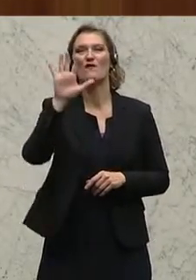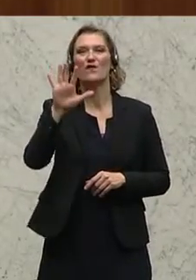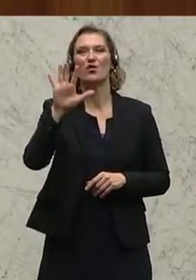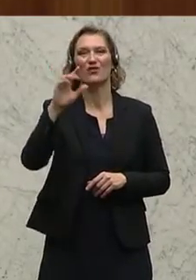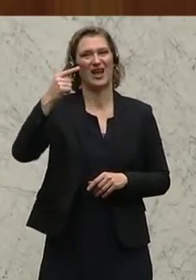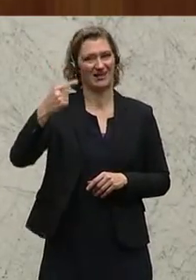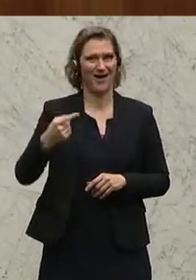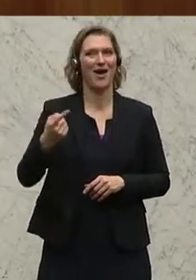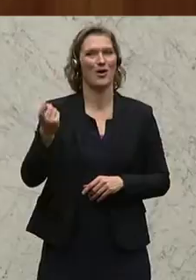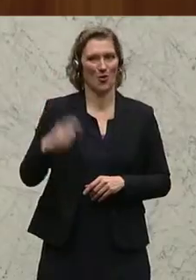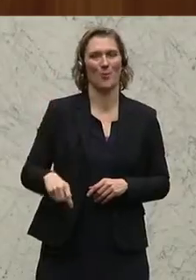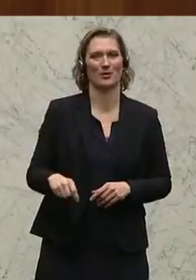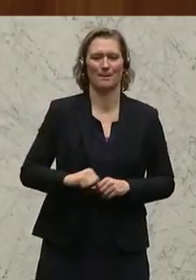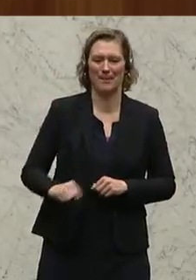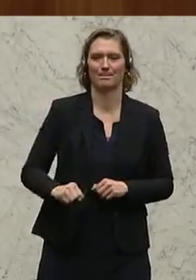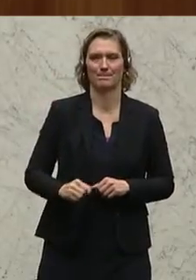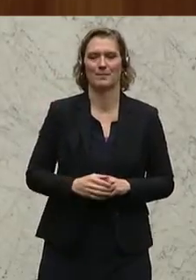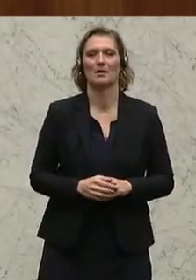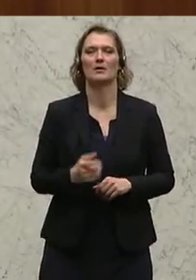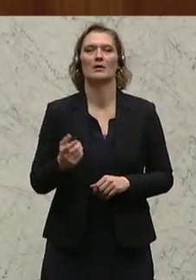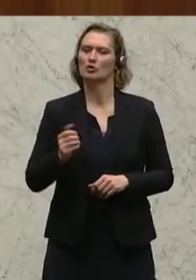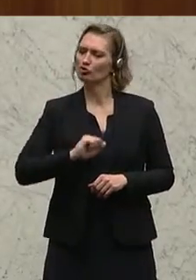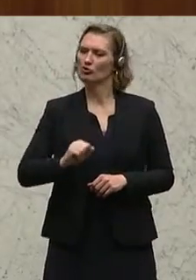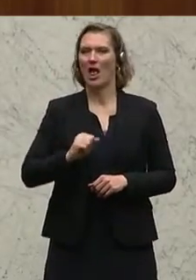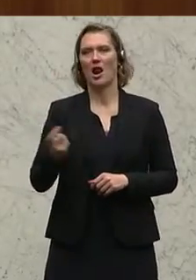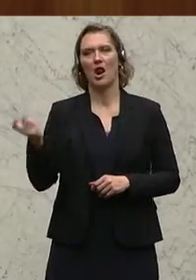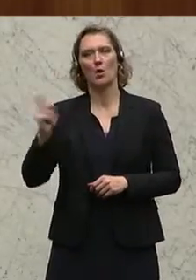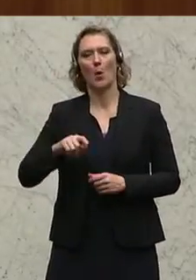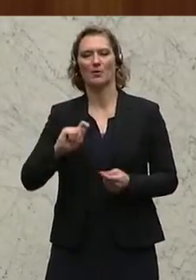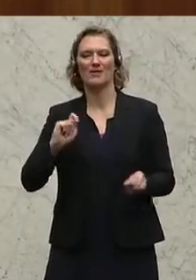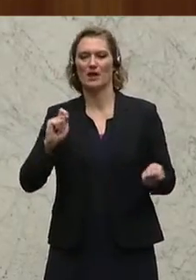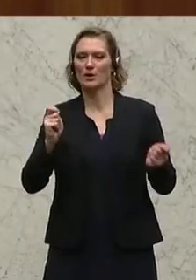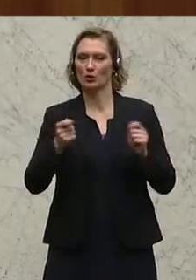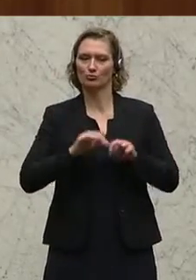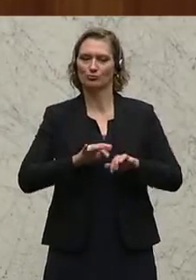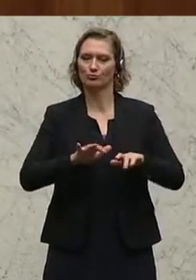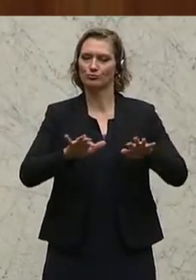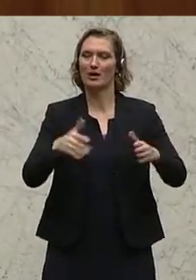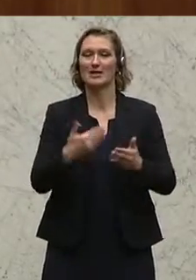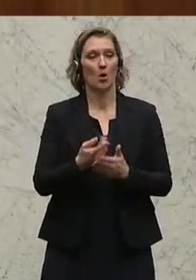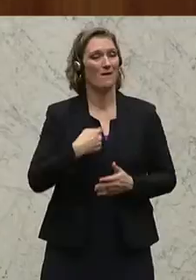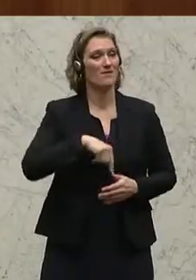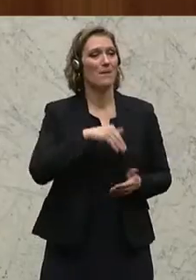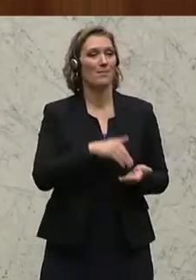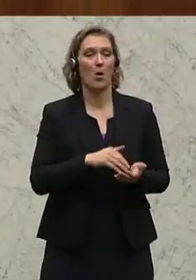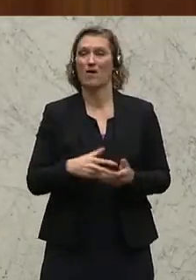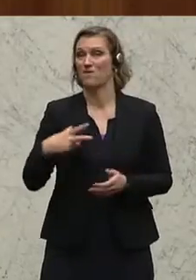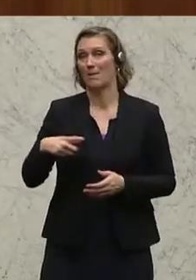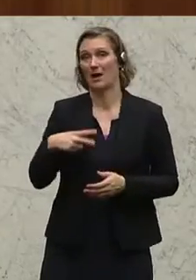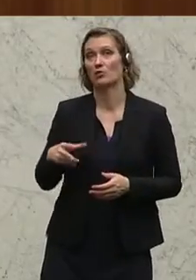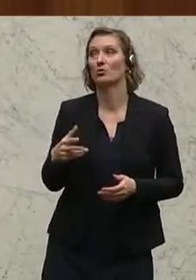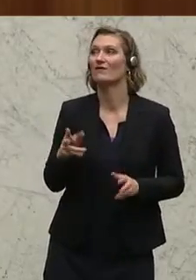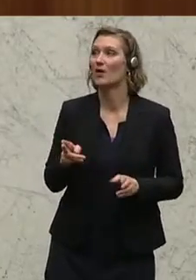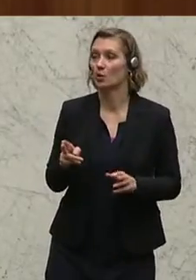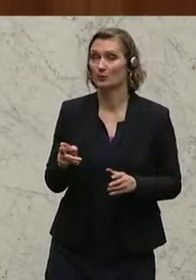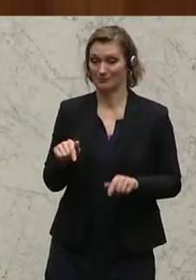möchte ich damit ansprechen. Kommt mit rasanter Geschwindigkeit auf uns zu und daher müssen wir gerüstet sein. Gerüstet insofern,